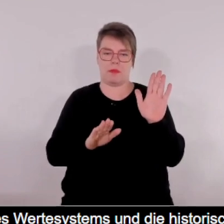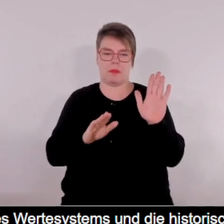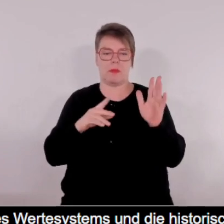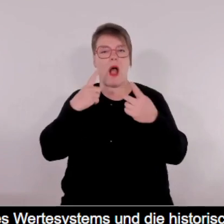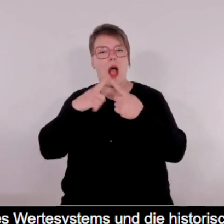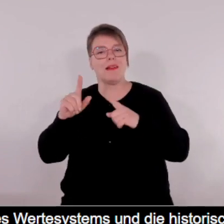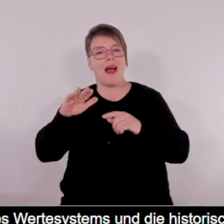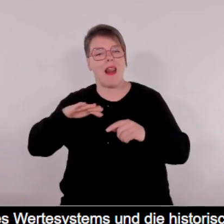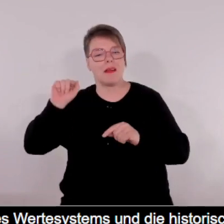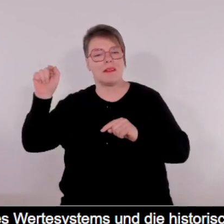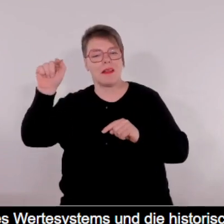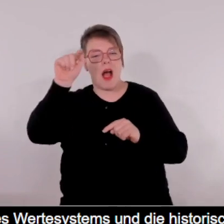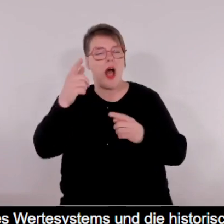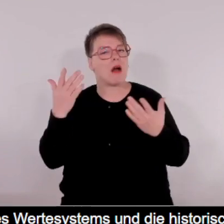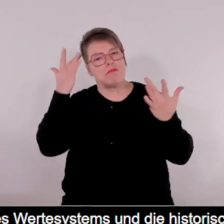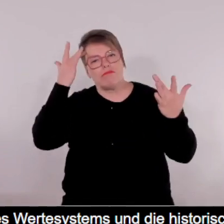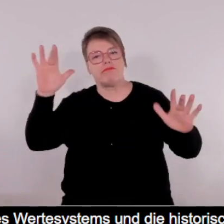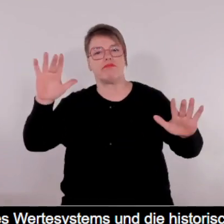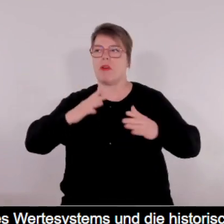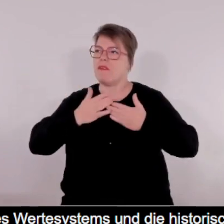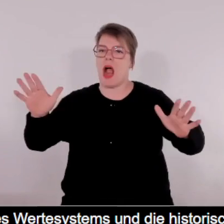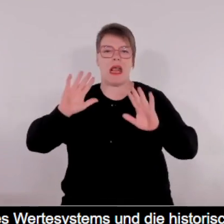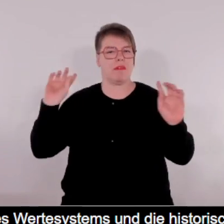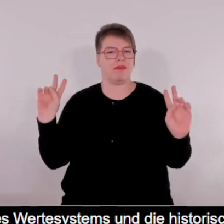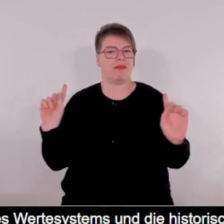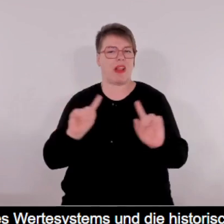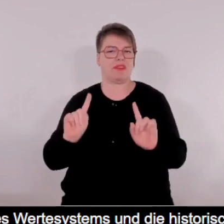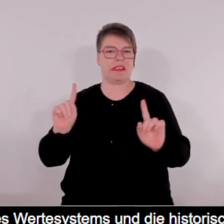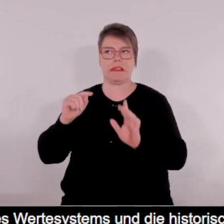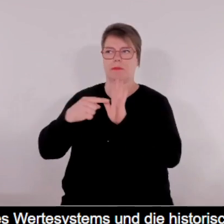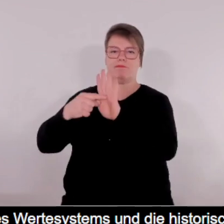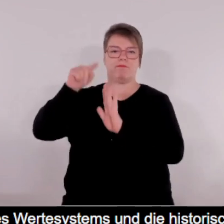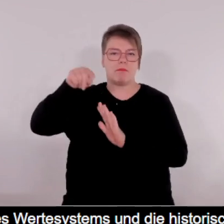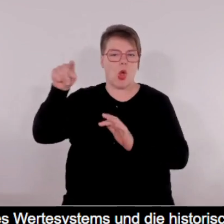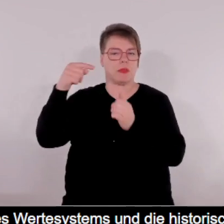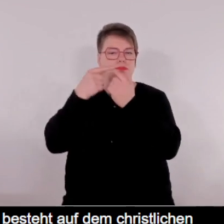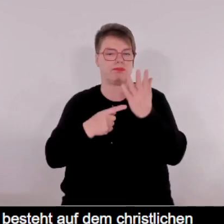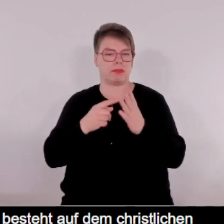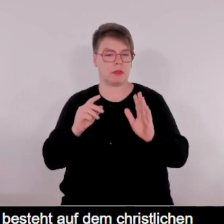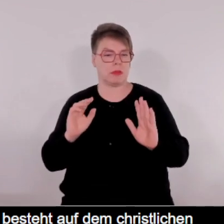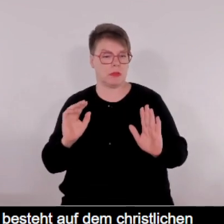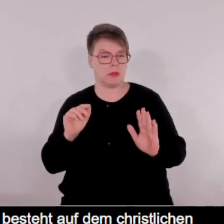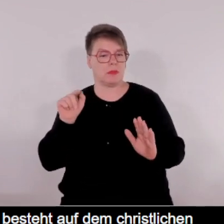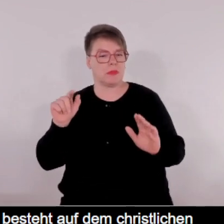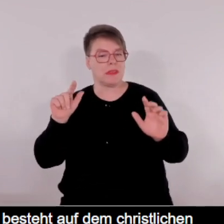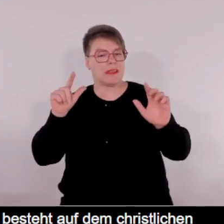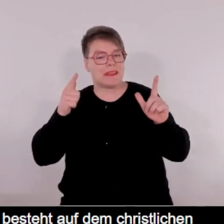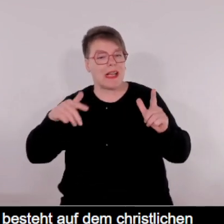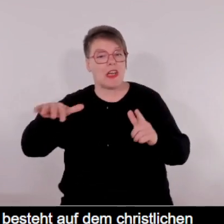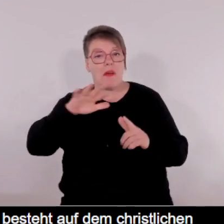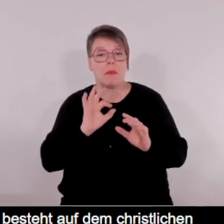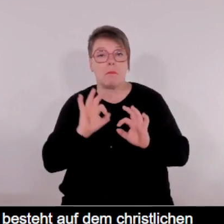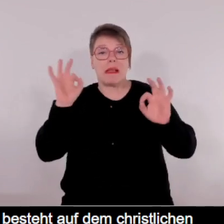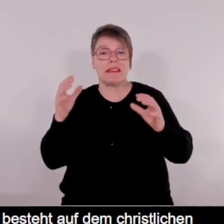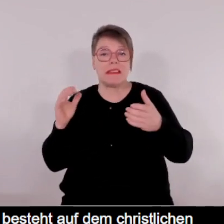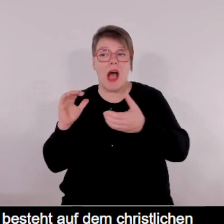möchte ich nur darauf hinweisen, dass wir heute die letzte Sitzung vor der Weihnachtspause hatten, sodass